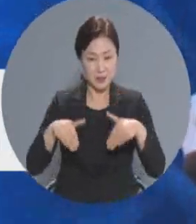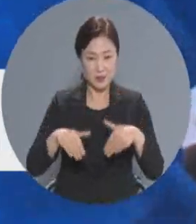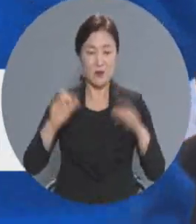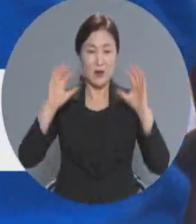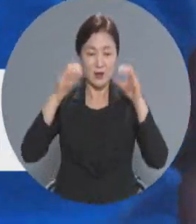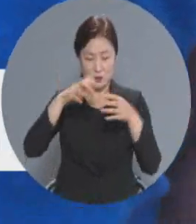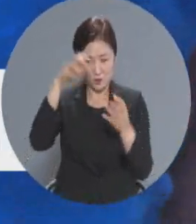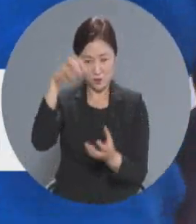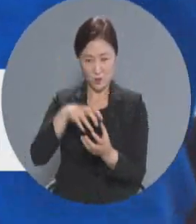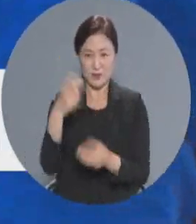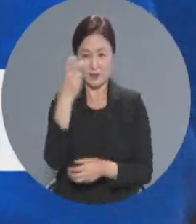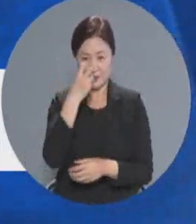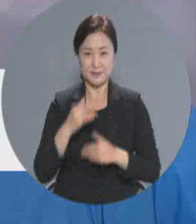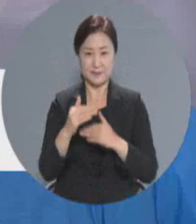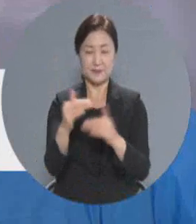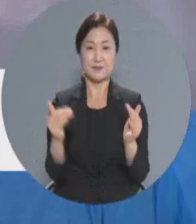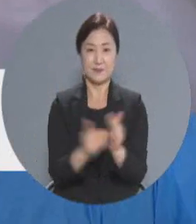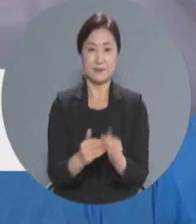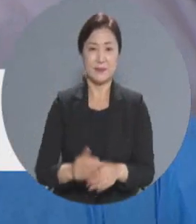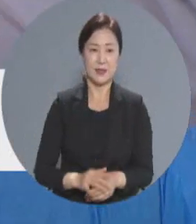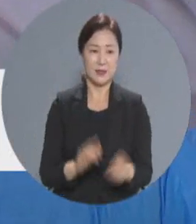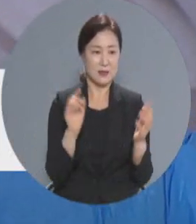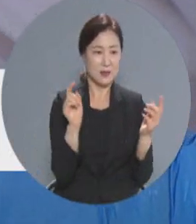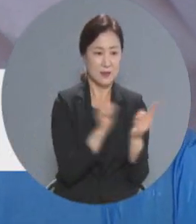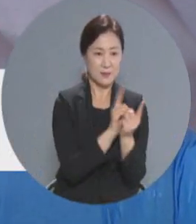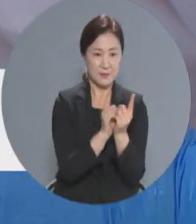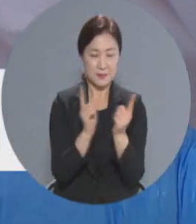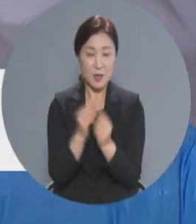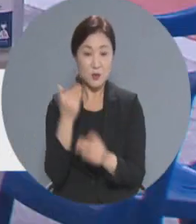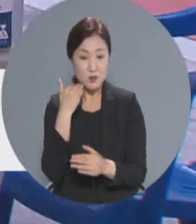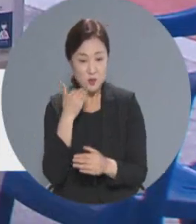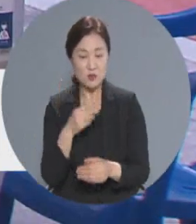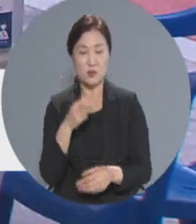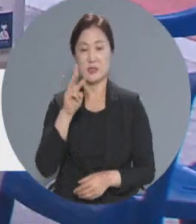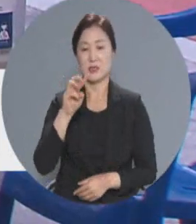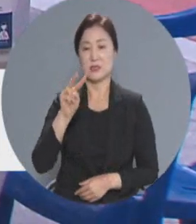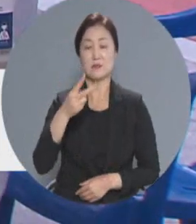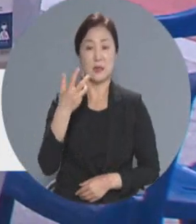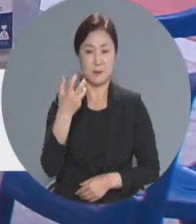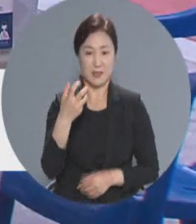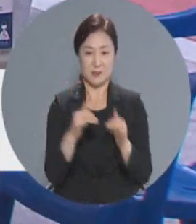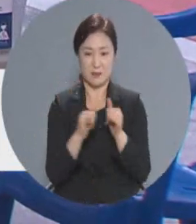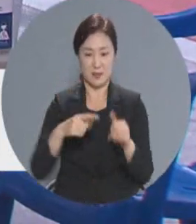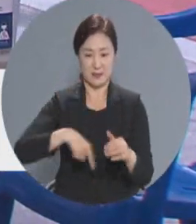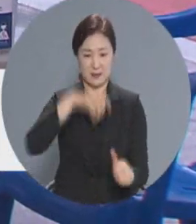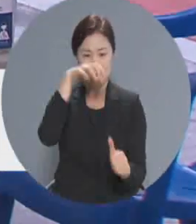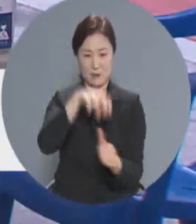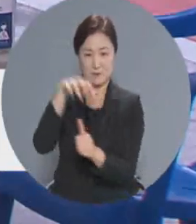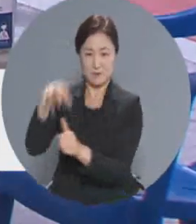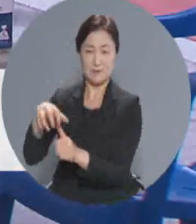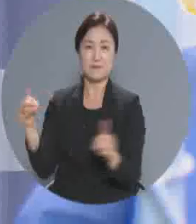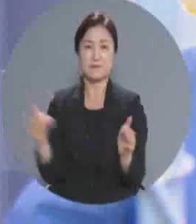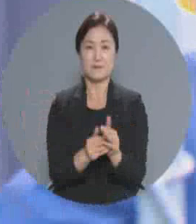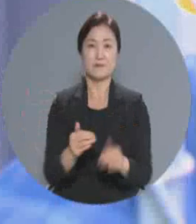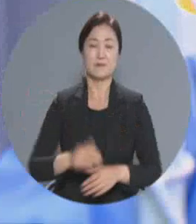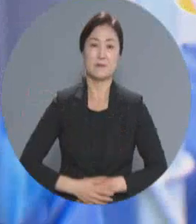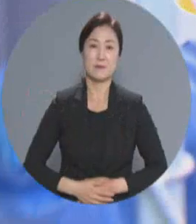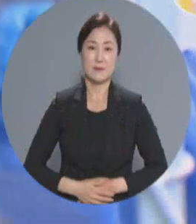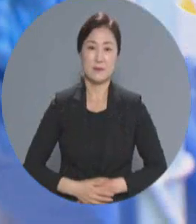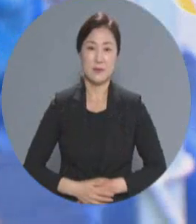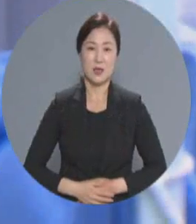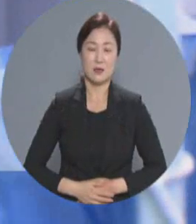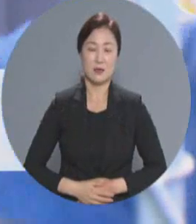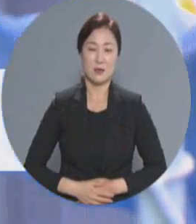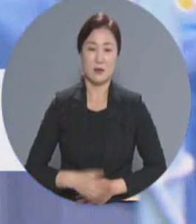등이 전수검사를 받았고 밀접 접촉자로 분류된 280여 명이 자가격리를 하고 있습니다.